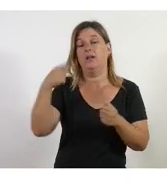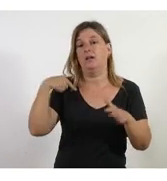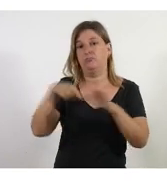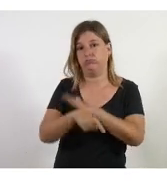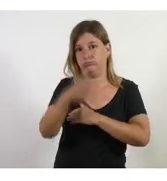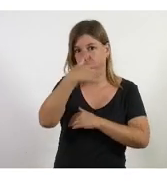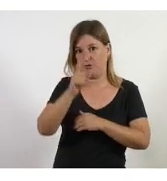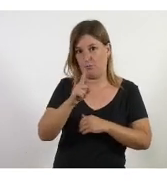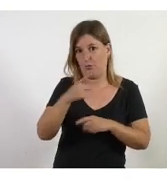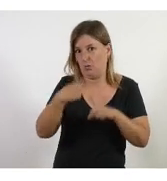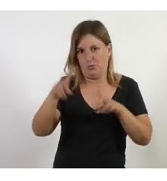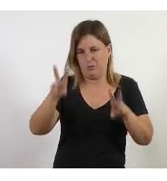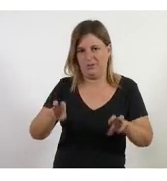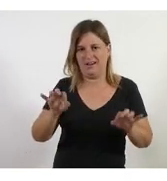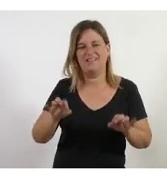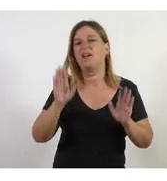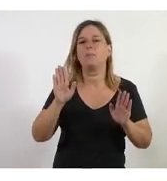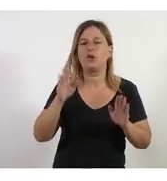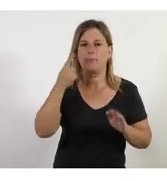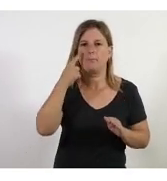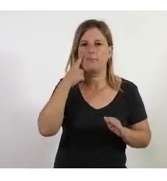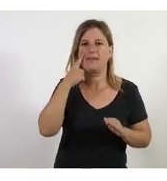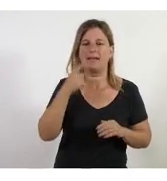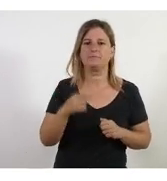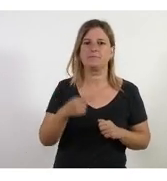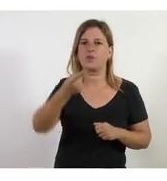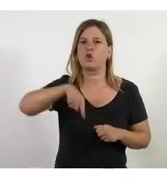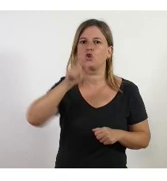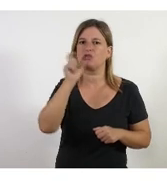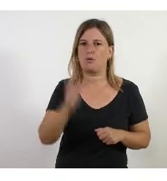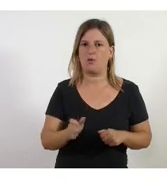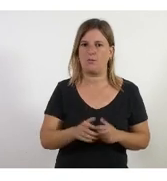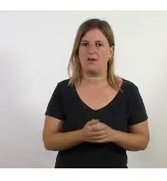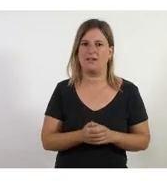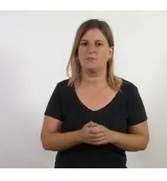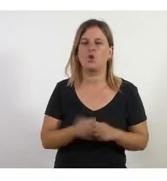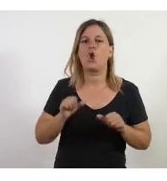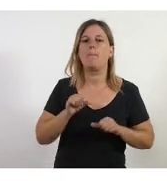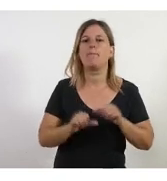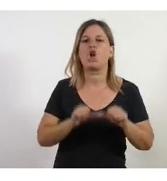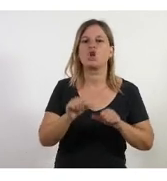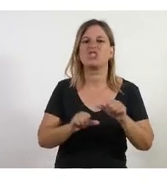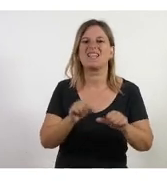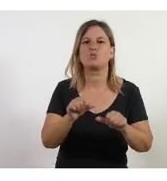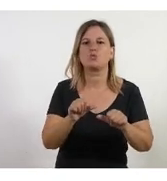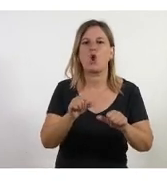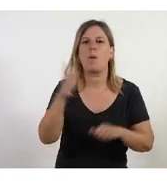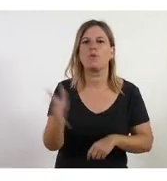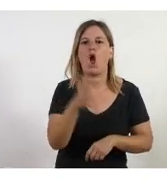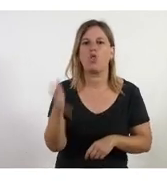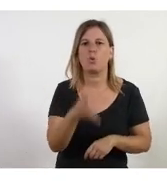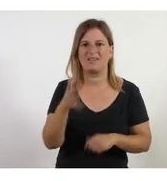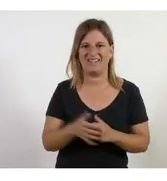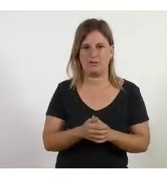conversa. Què significa això? Mira com és el nostre vocabulari, Laia. Diem processos productius. Les persones